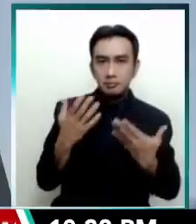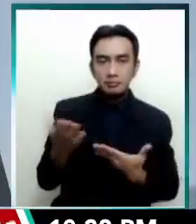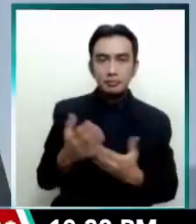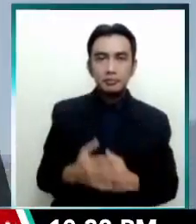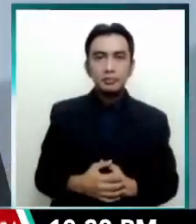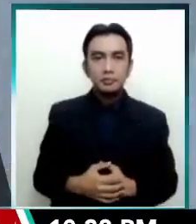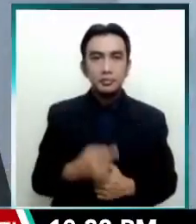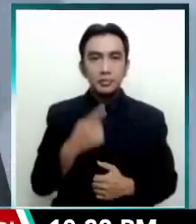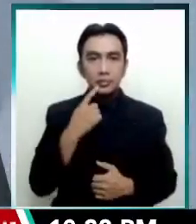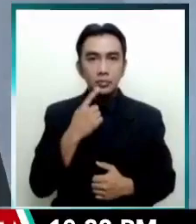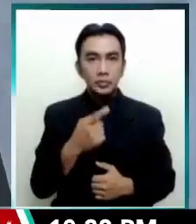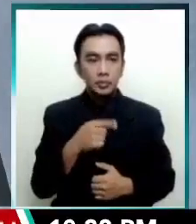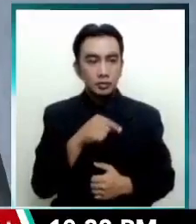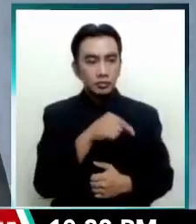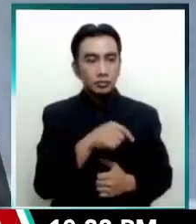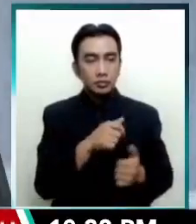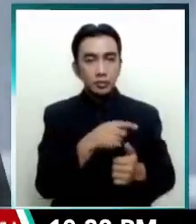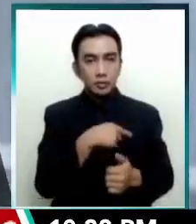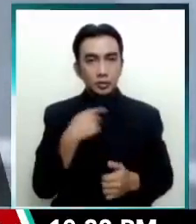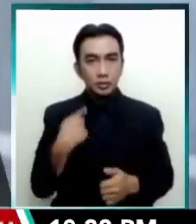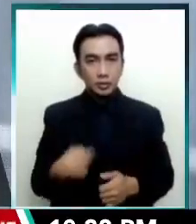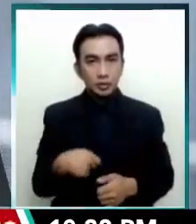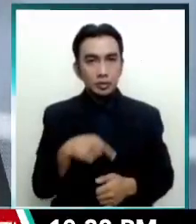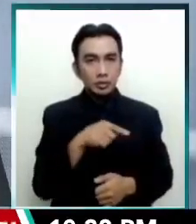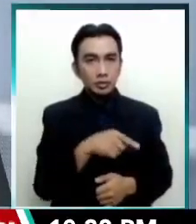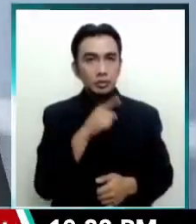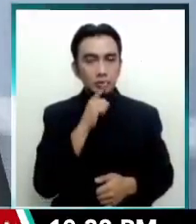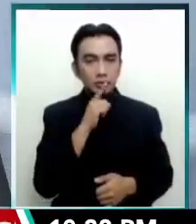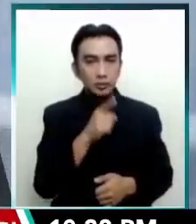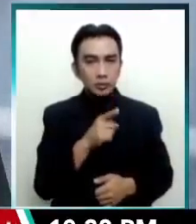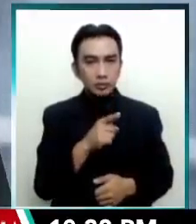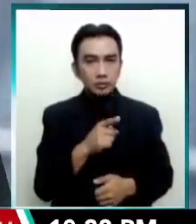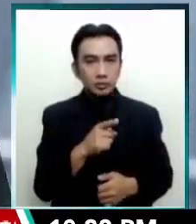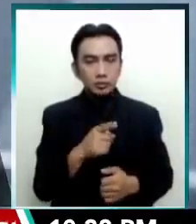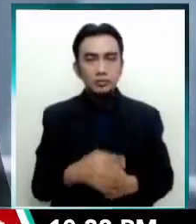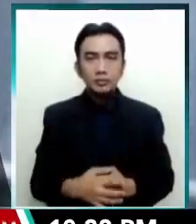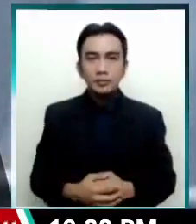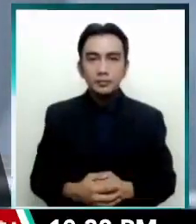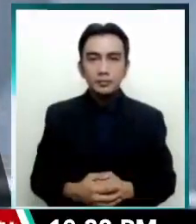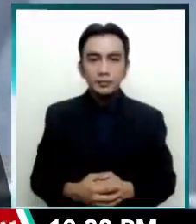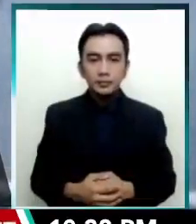Xinhua, tinawag ni Huang na infringement at provocation ang ginawa ng